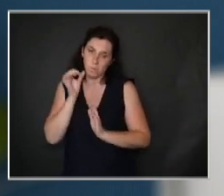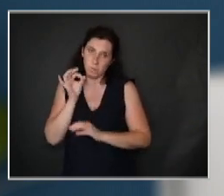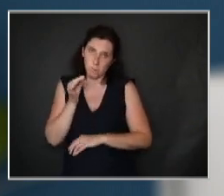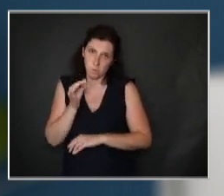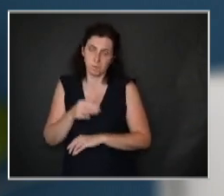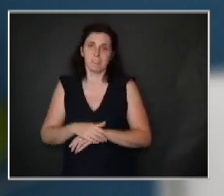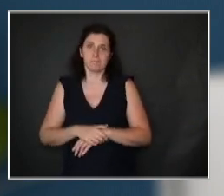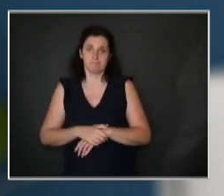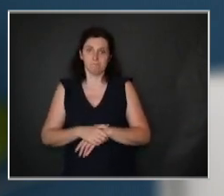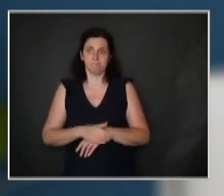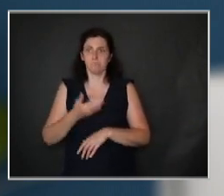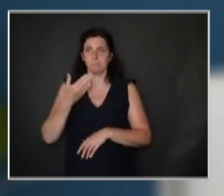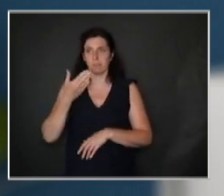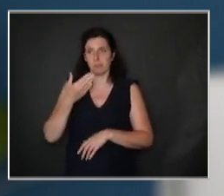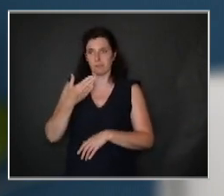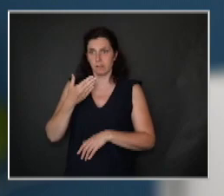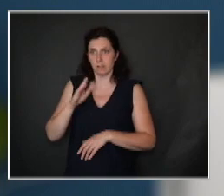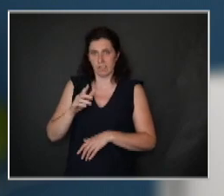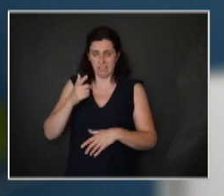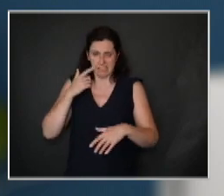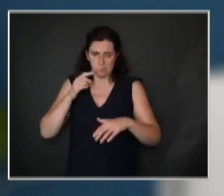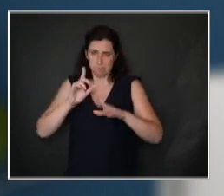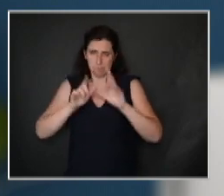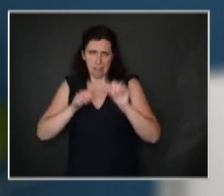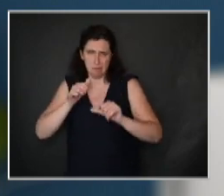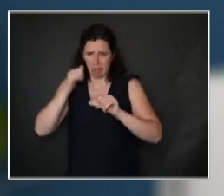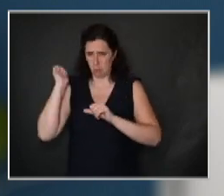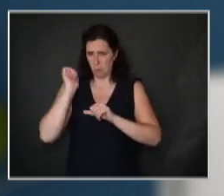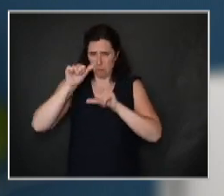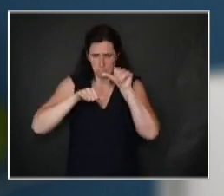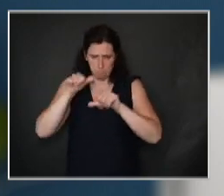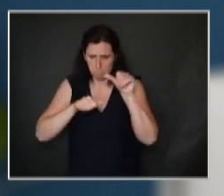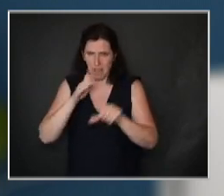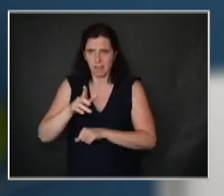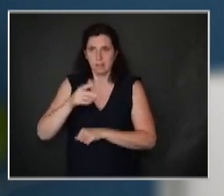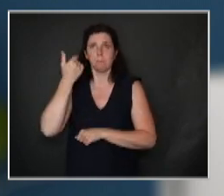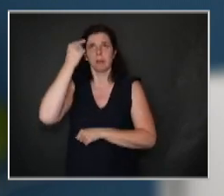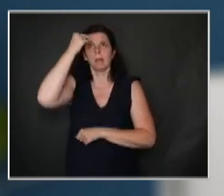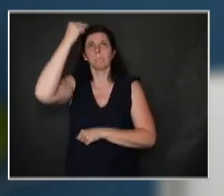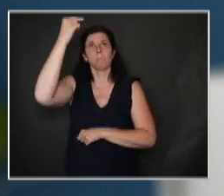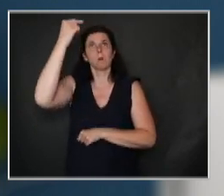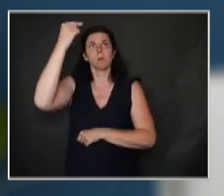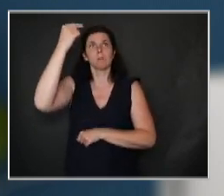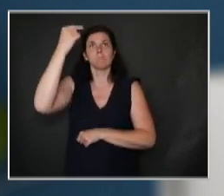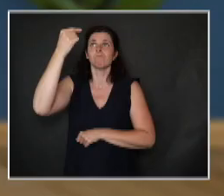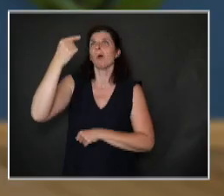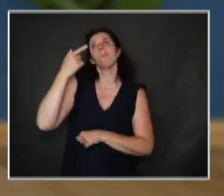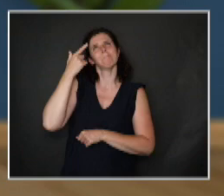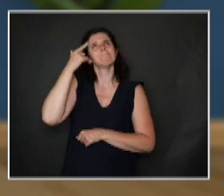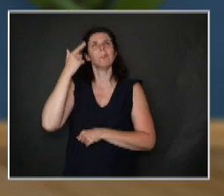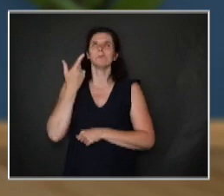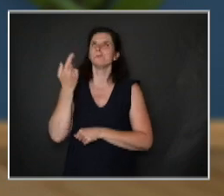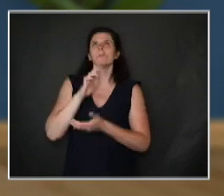reconnaît. Mes genoux me font mal. J'ai mal au dos. Mais ma tête pense toujours que j'ai 23 ans.